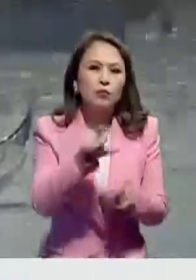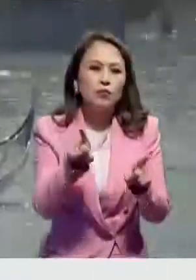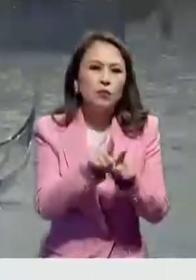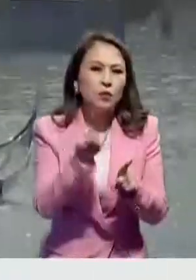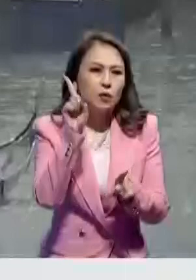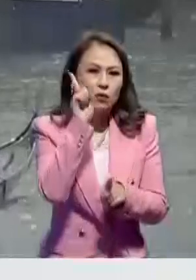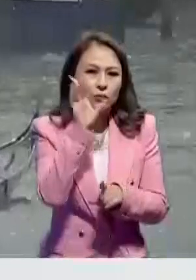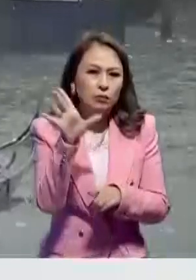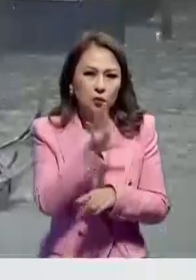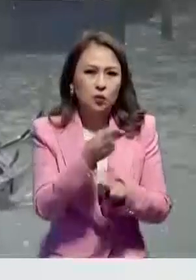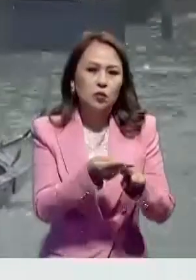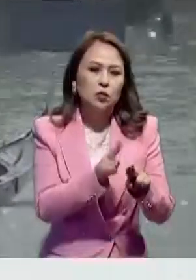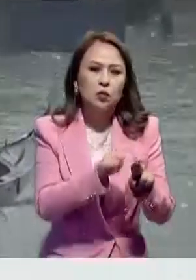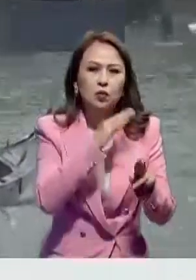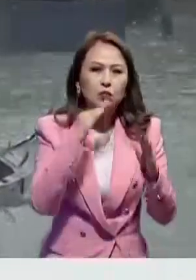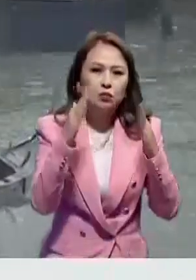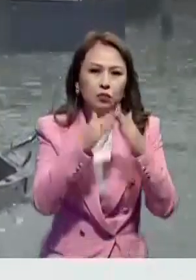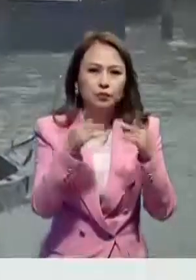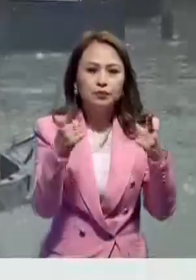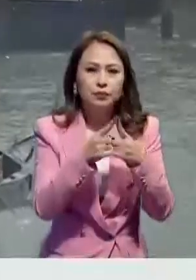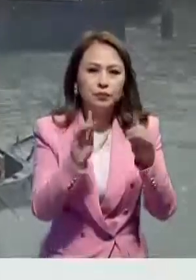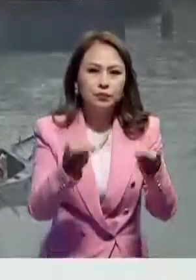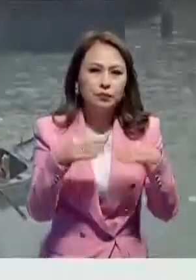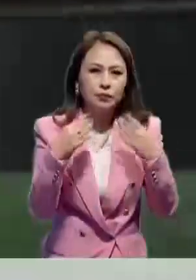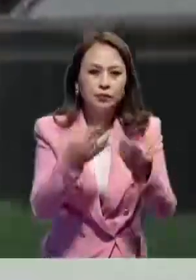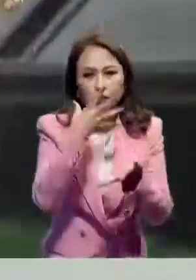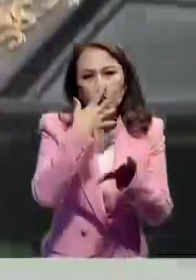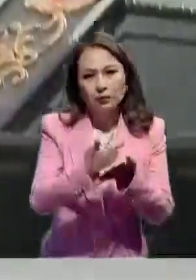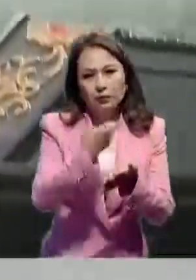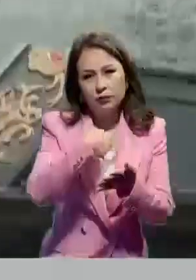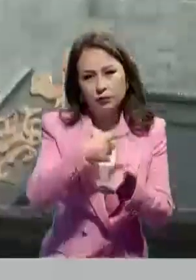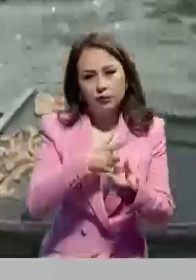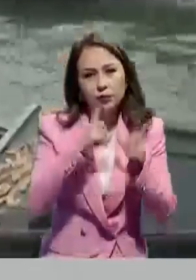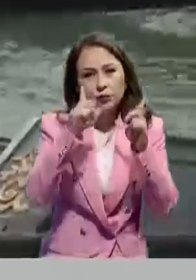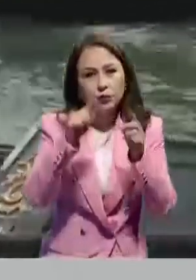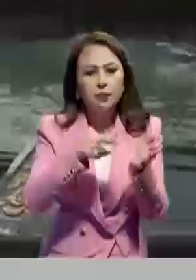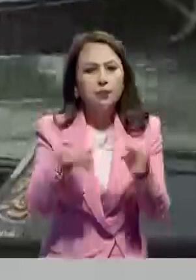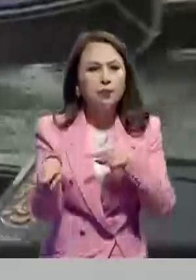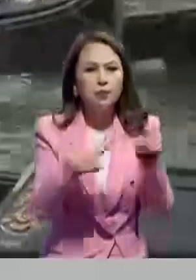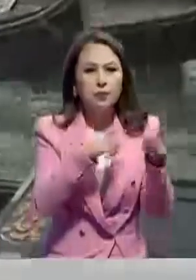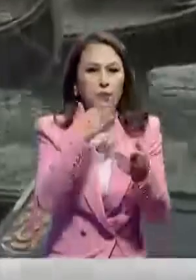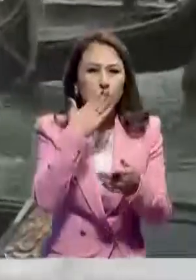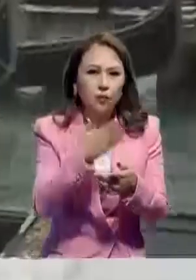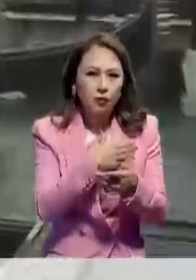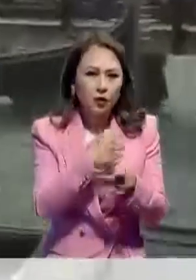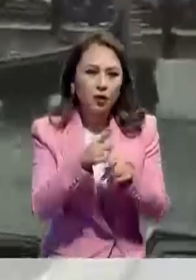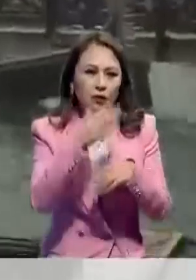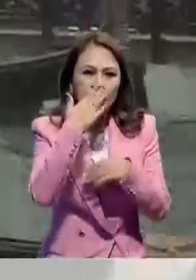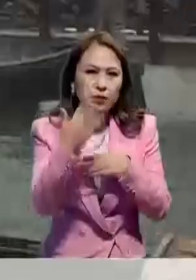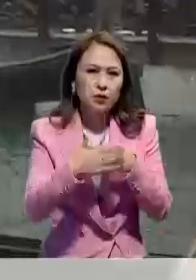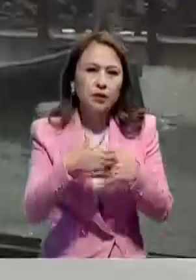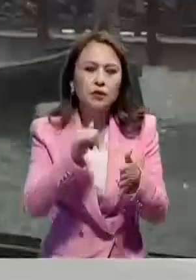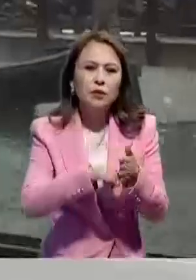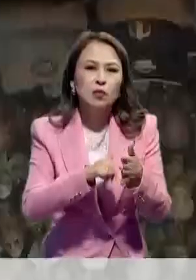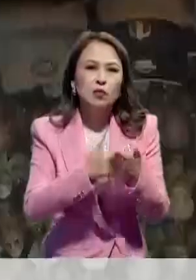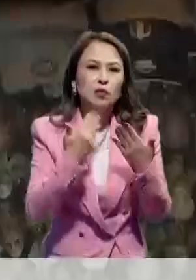көп қолайсыздық тудырады. Сондықтан көбі үйлерін жалға беріп қойып, өздері басқа өңірлерге көшіп кеткенді жөн көреді екен. Алым